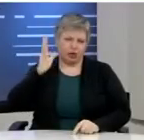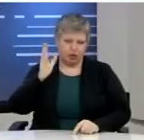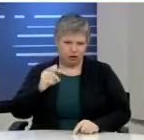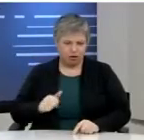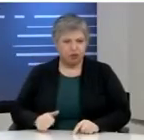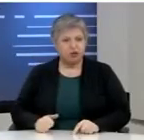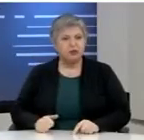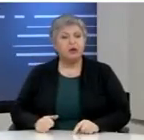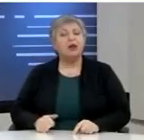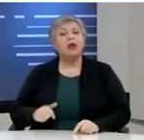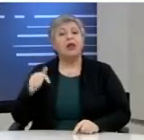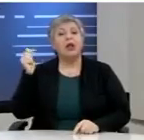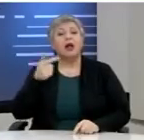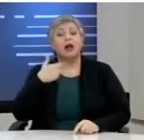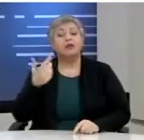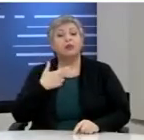υποχώρησε στις πιέσεις.